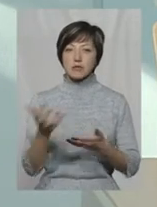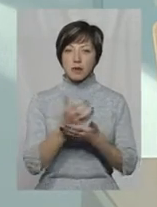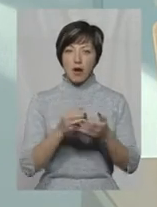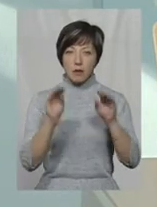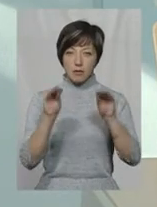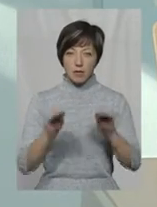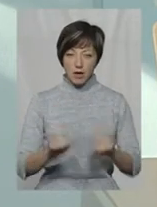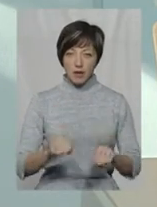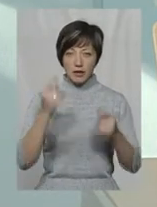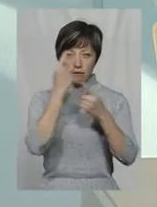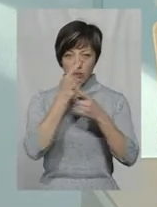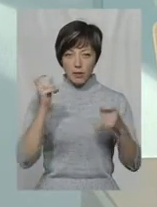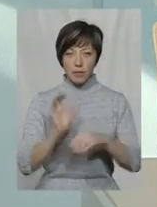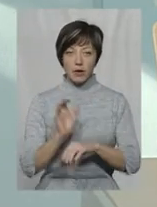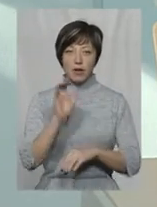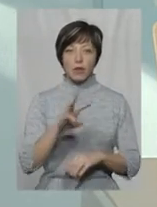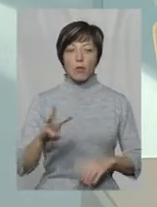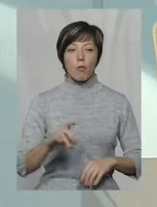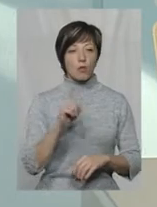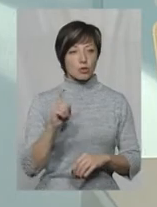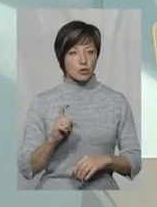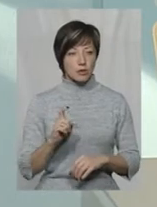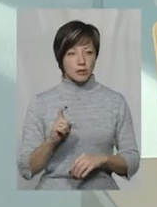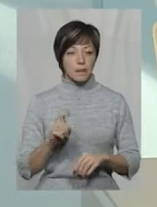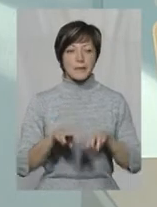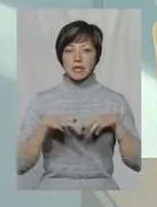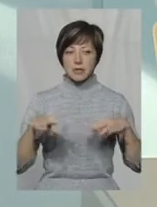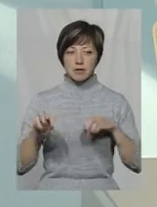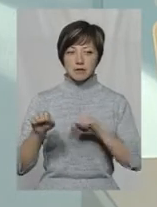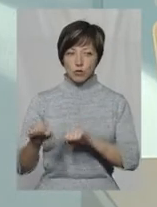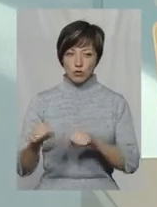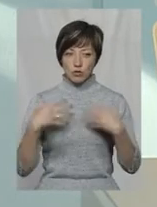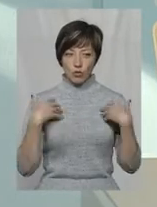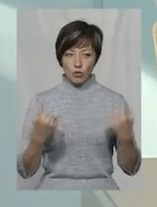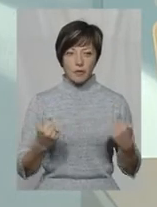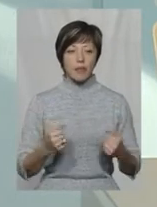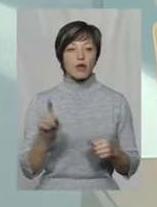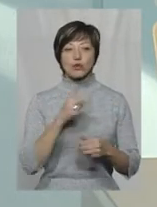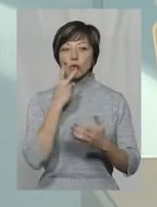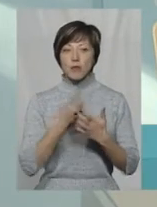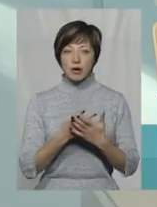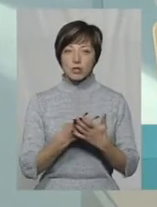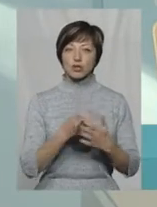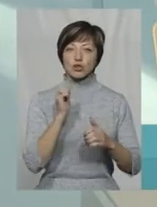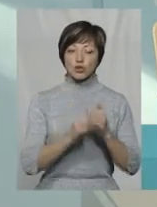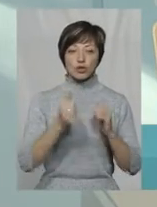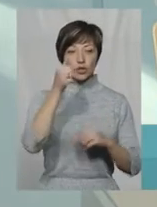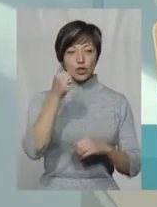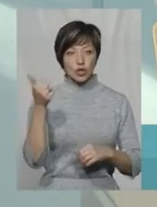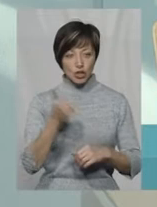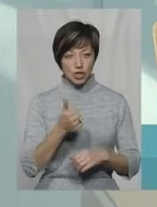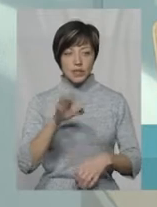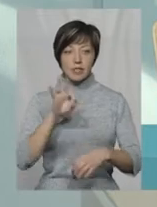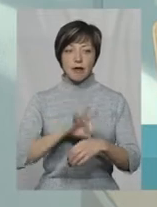захворюваність, робимо інформацію, направляємо в МОЗ України. І що ми бачимо? Від тижня до тижня